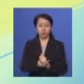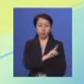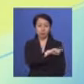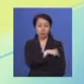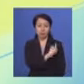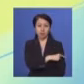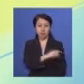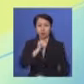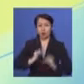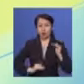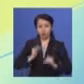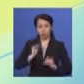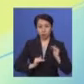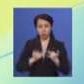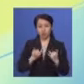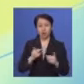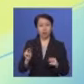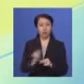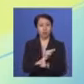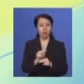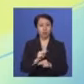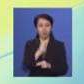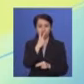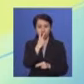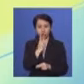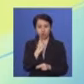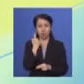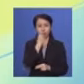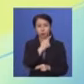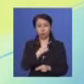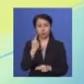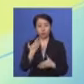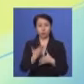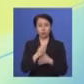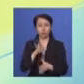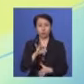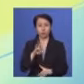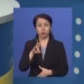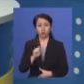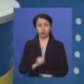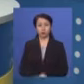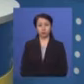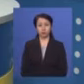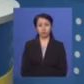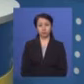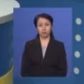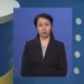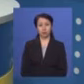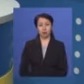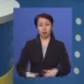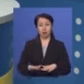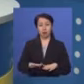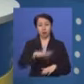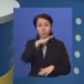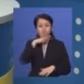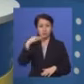медицинского оборудования для эффективного лечения инфекций полости рта и глотки с помощью озона. Массовый